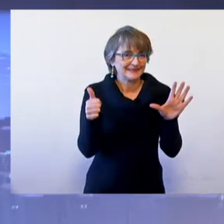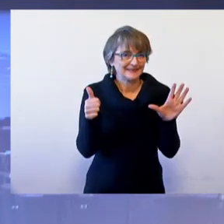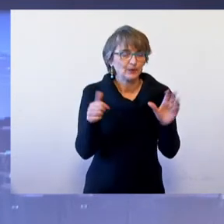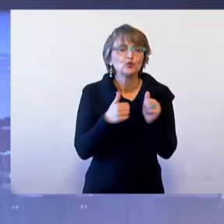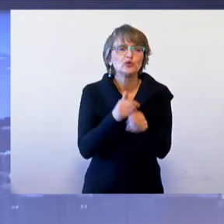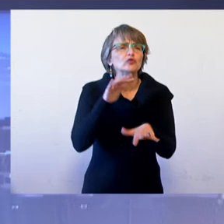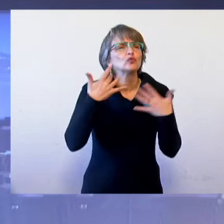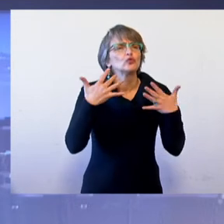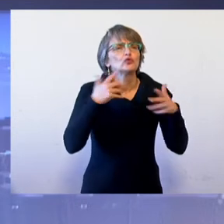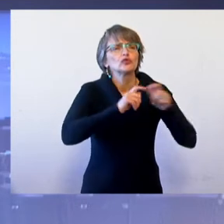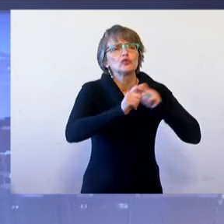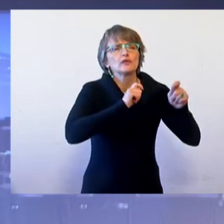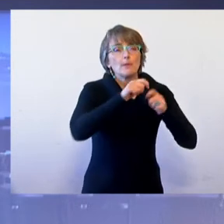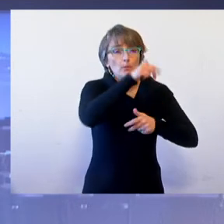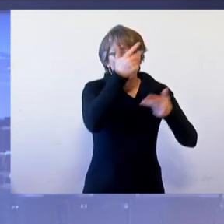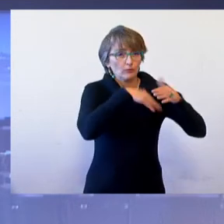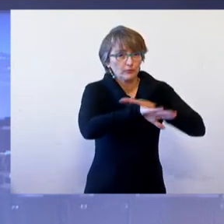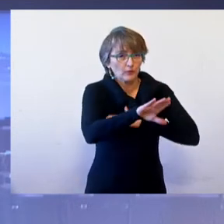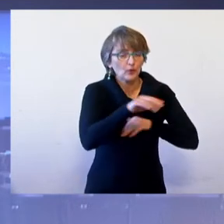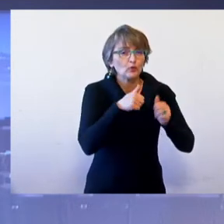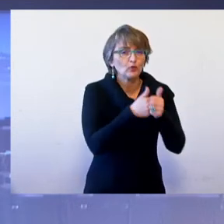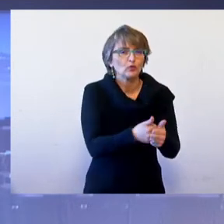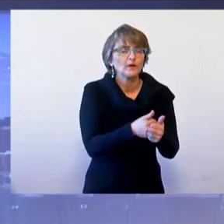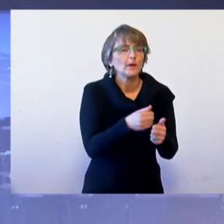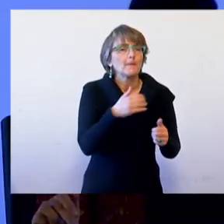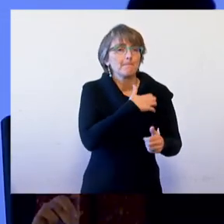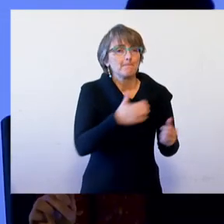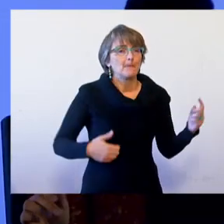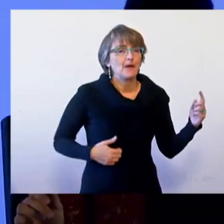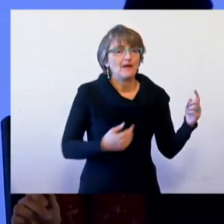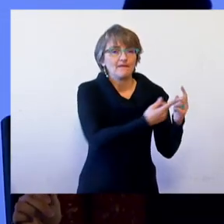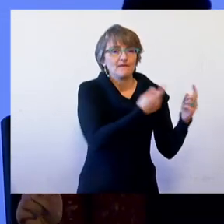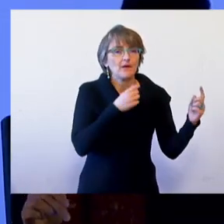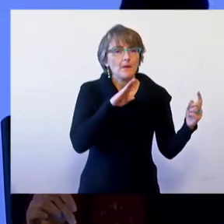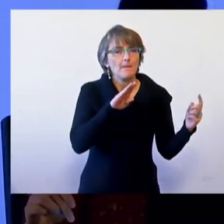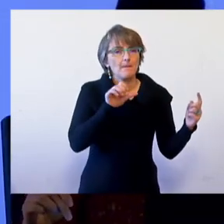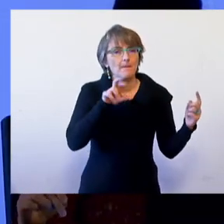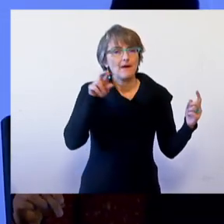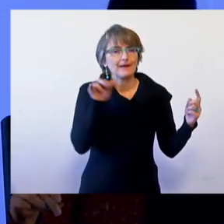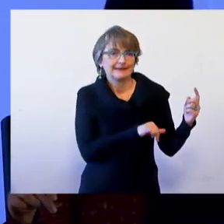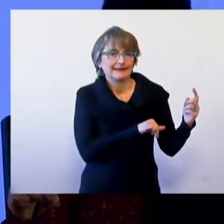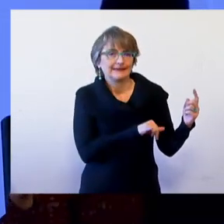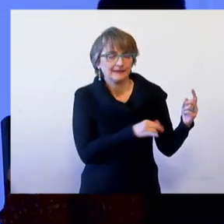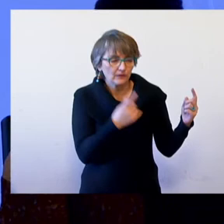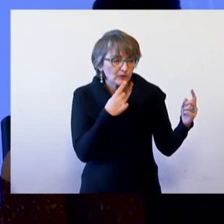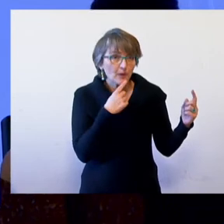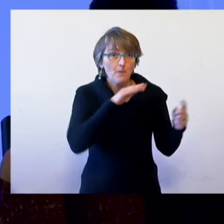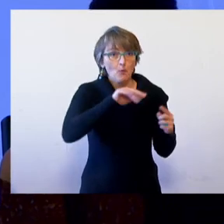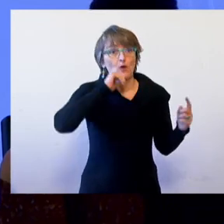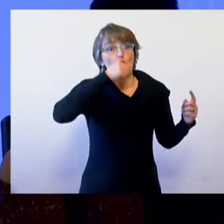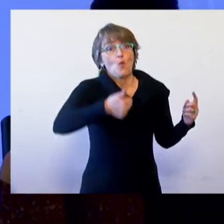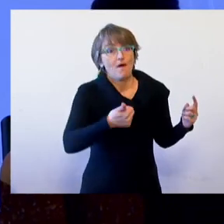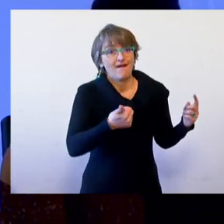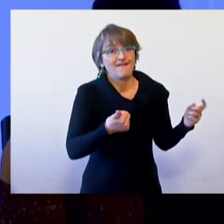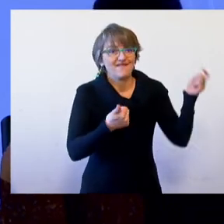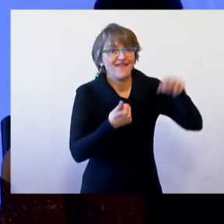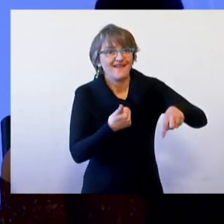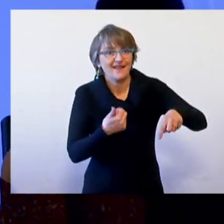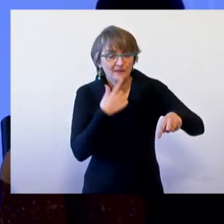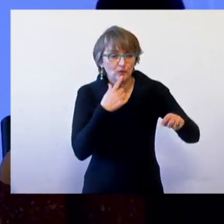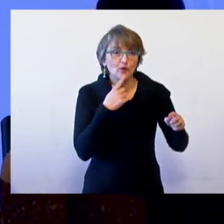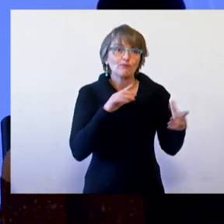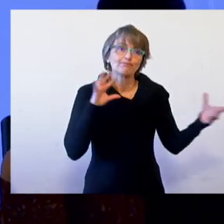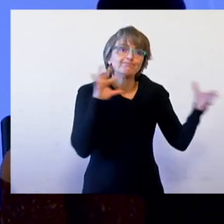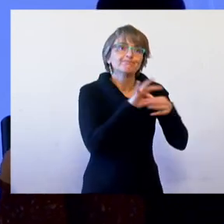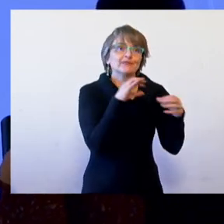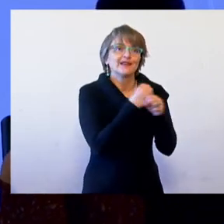C'est la convention avec monsieur le maire de Bargny, et donc qui sera à Montpellier demain. Et nous signons cette premier accord de coopération